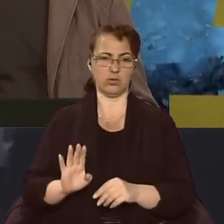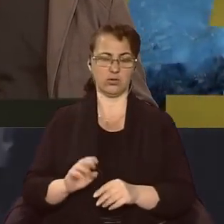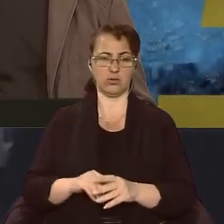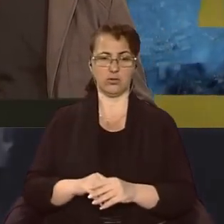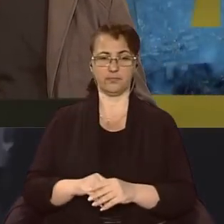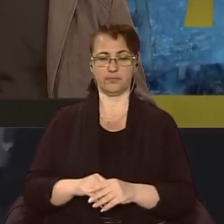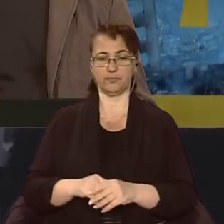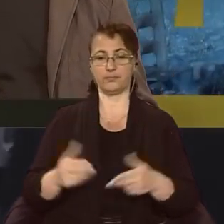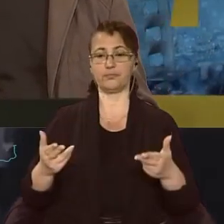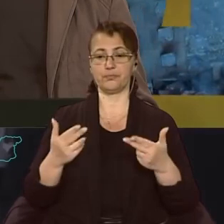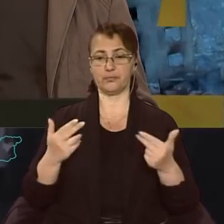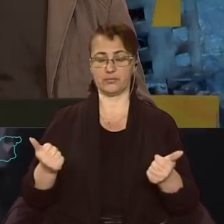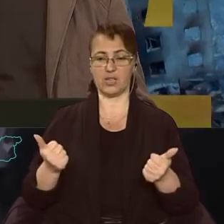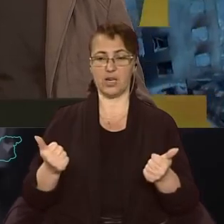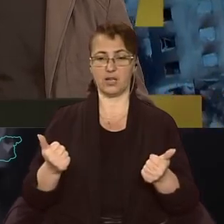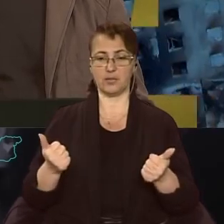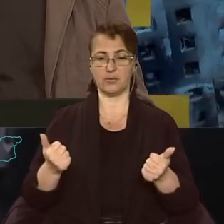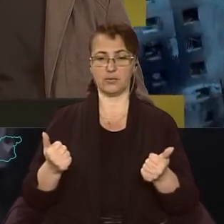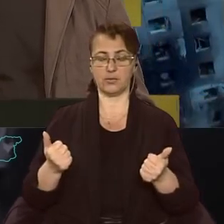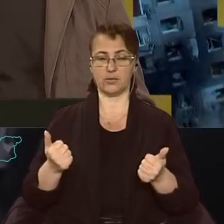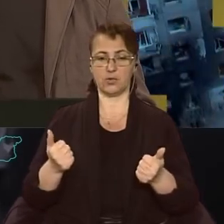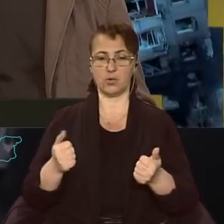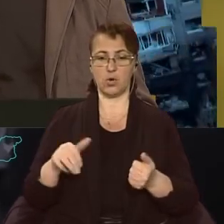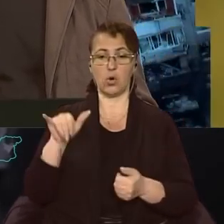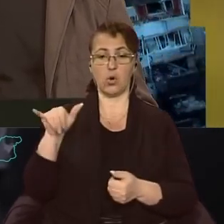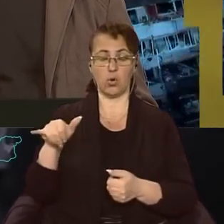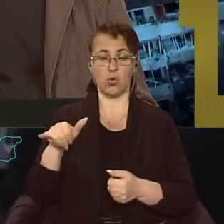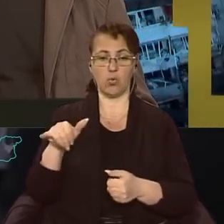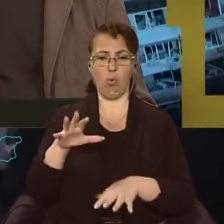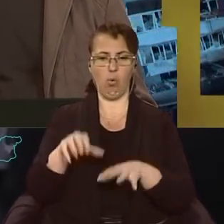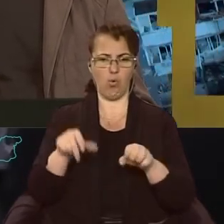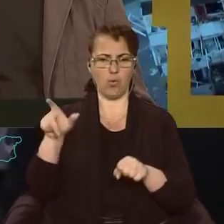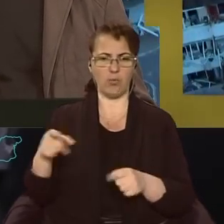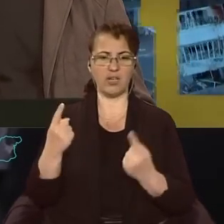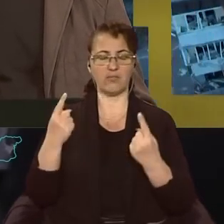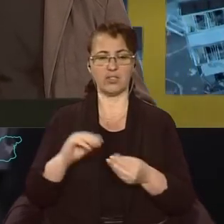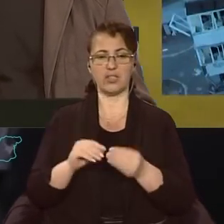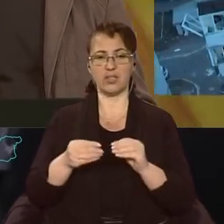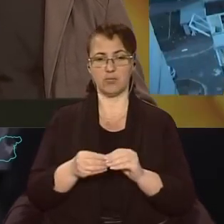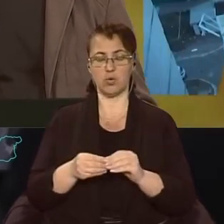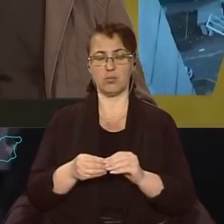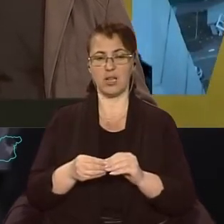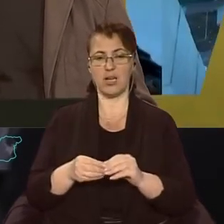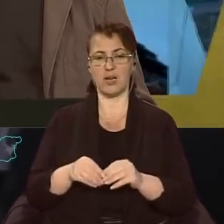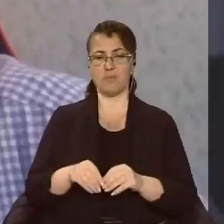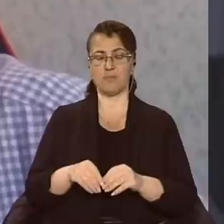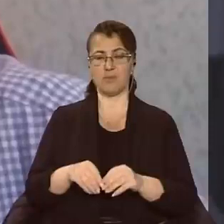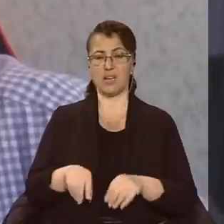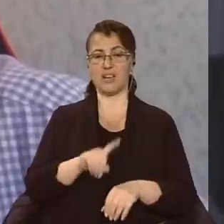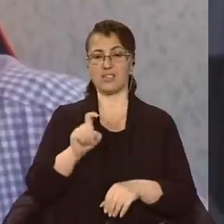так, в окупантів зараз дуже великі проблеми саме з